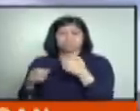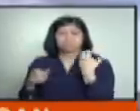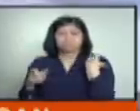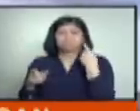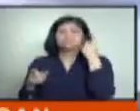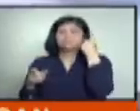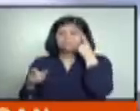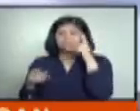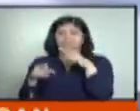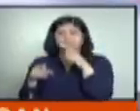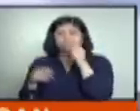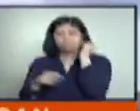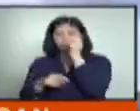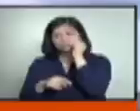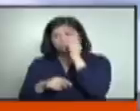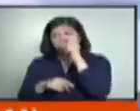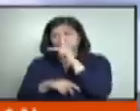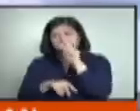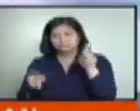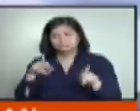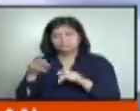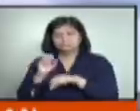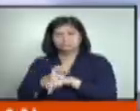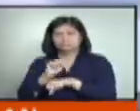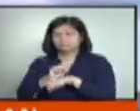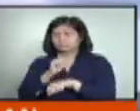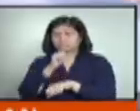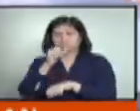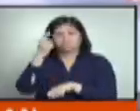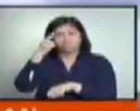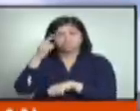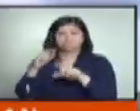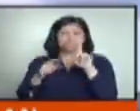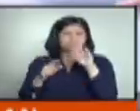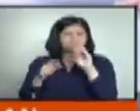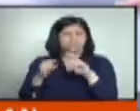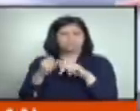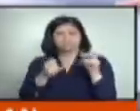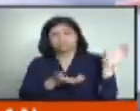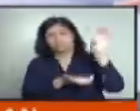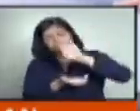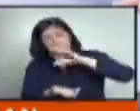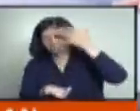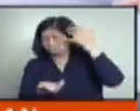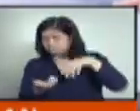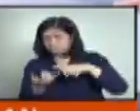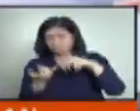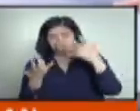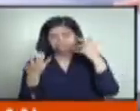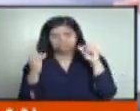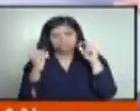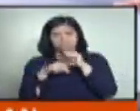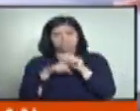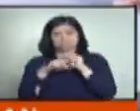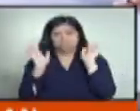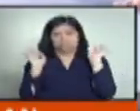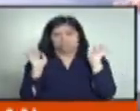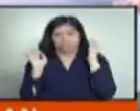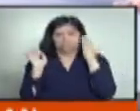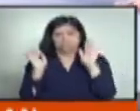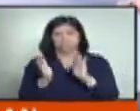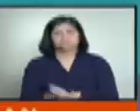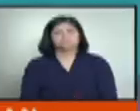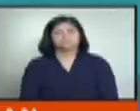sa akin kasi dito, yung mga arawan na mga trabahador. Hindi ko kasi alam ng mga linear, mga buhos. Arawan niyo. Wala ako sa training dyan, eh.